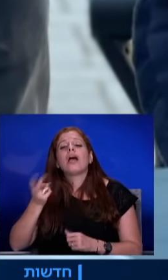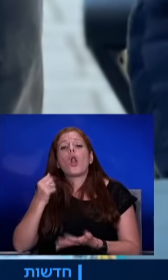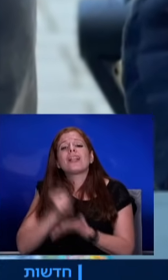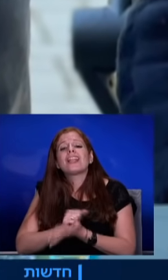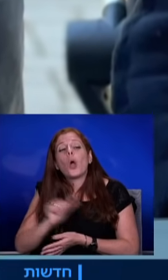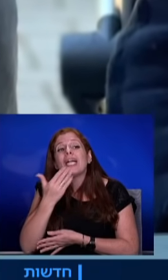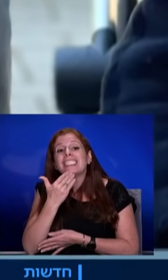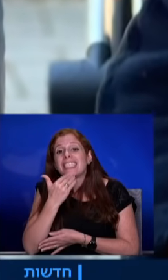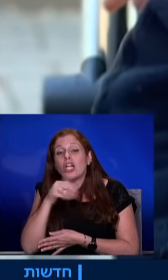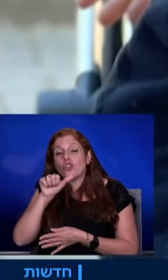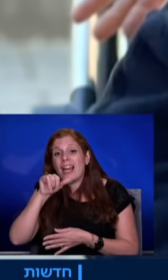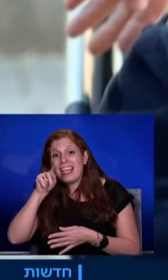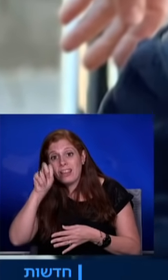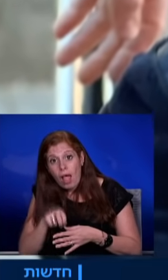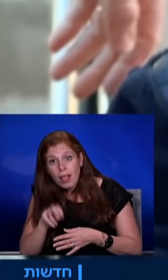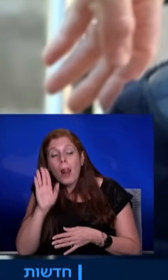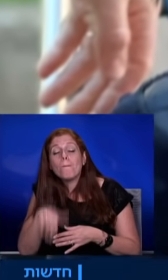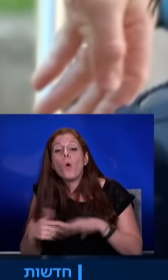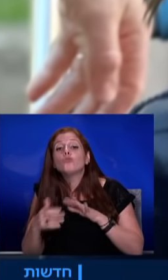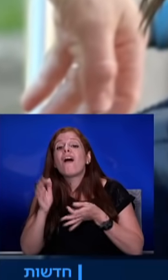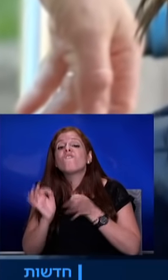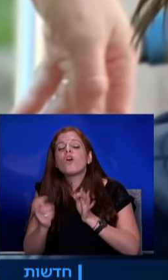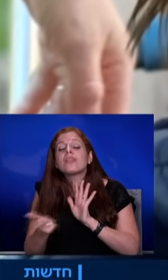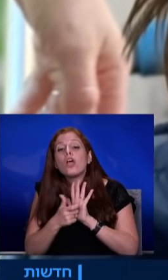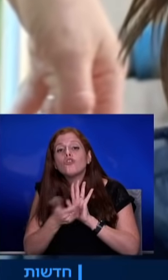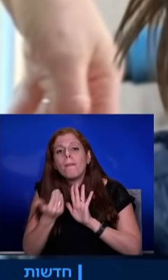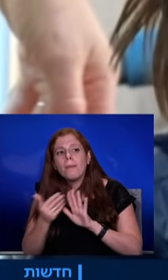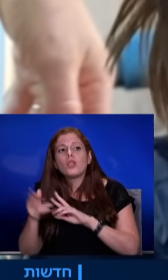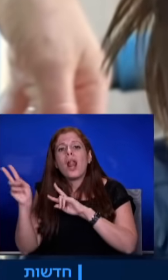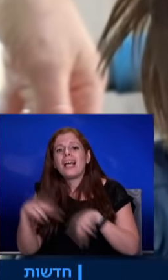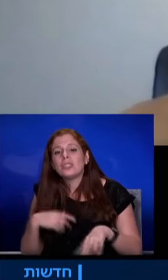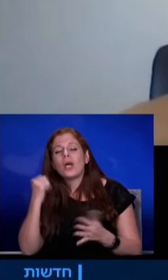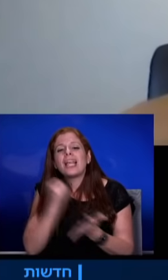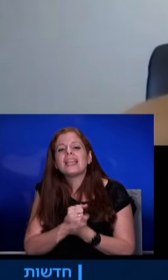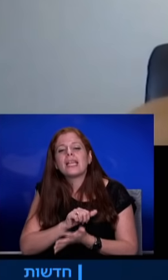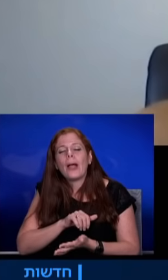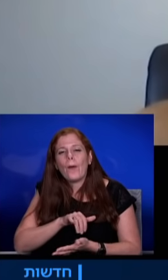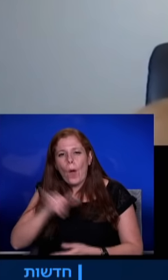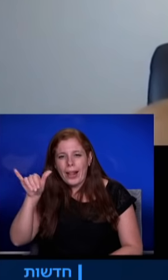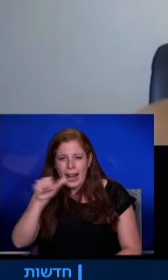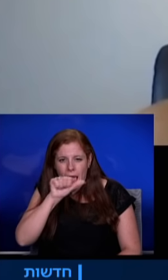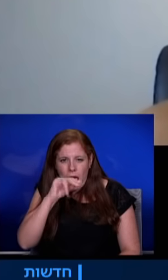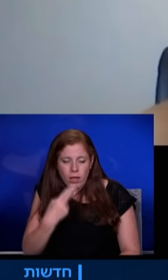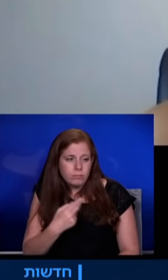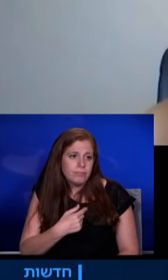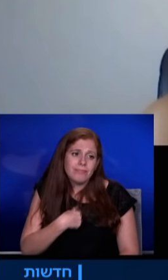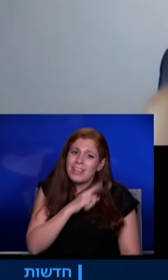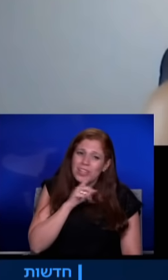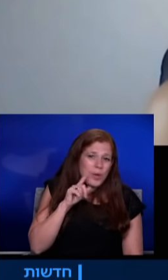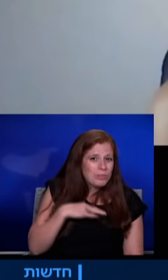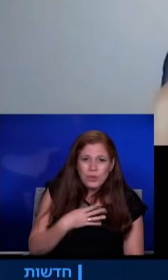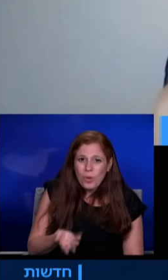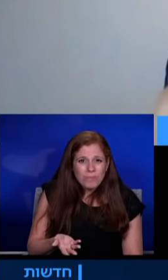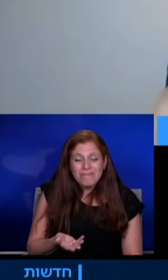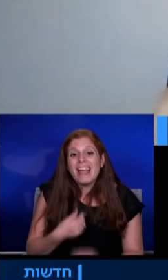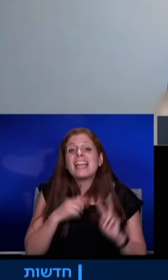של איתן, זאת על אף שהשופטת דרשה ממנו להשיב את הדרכון לאיה. אני לא אמא של איתן, אני לא